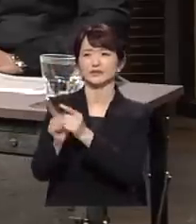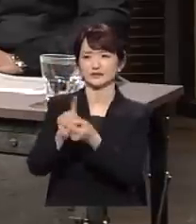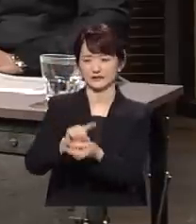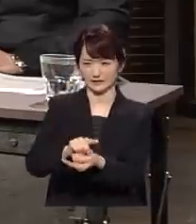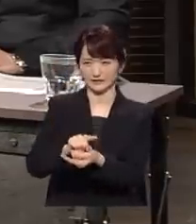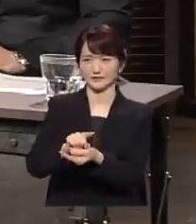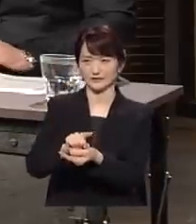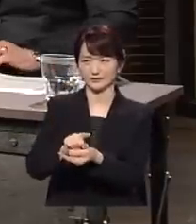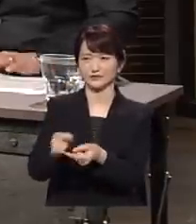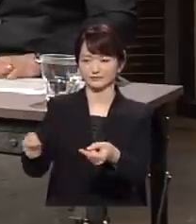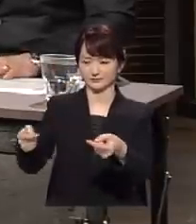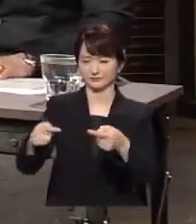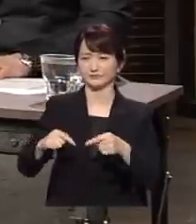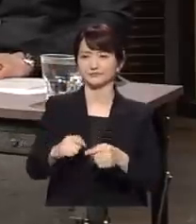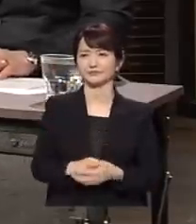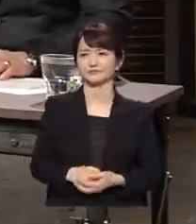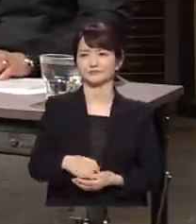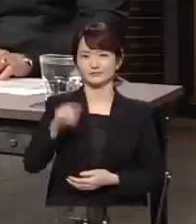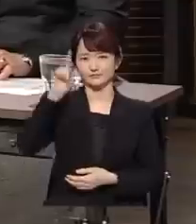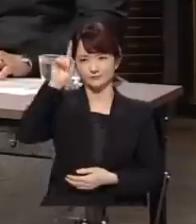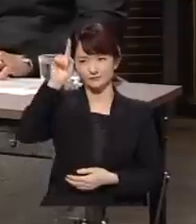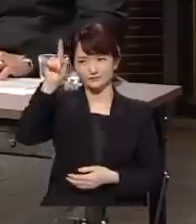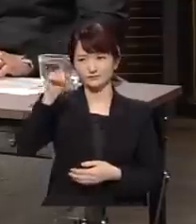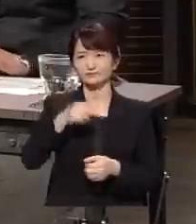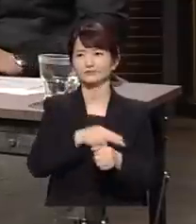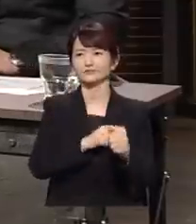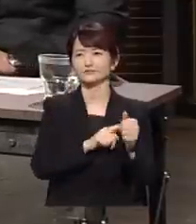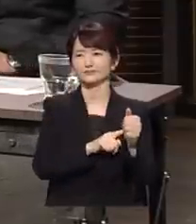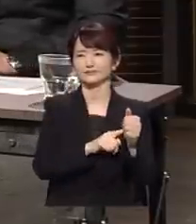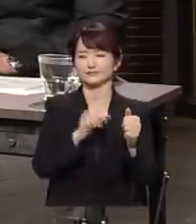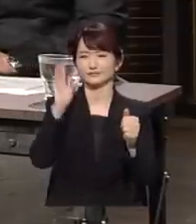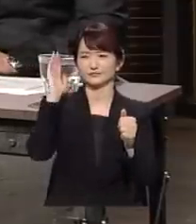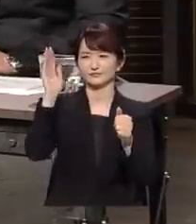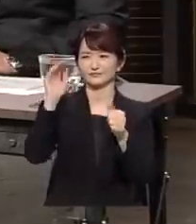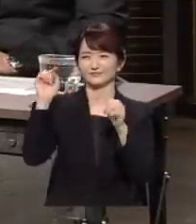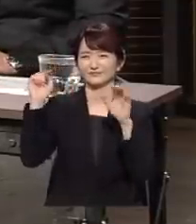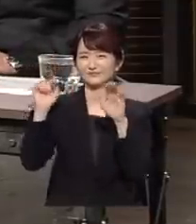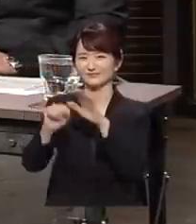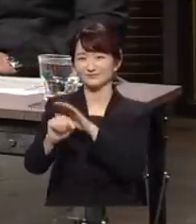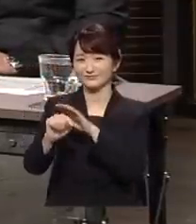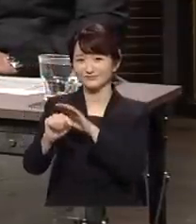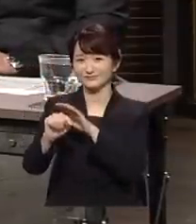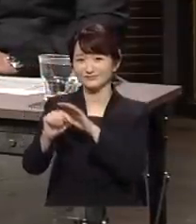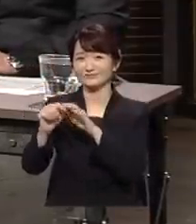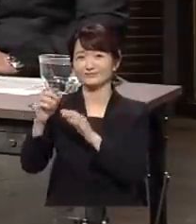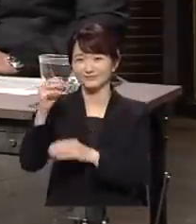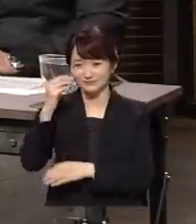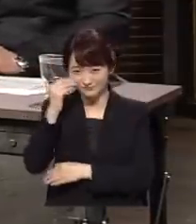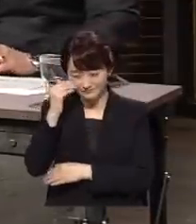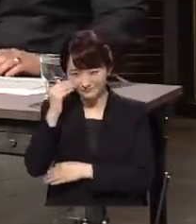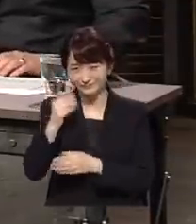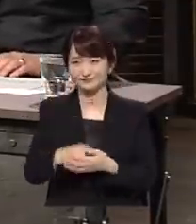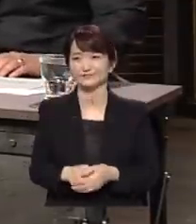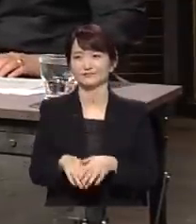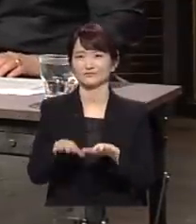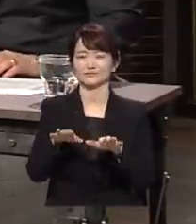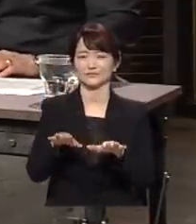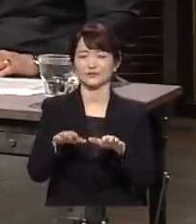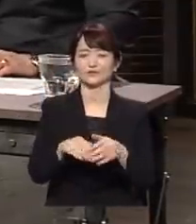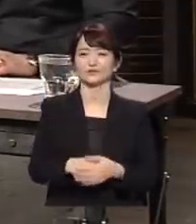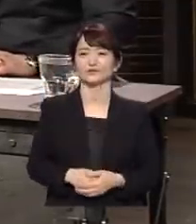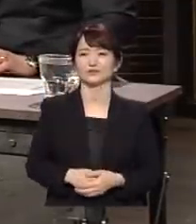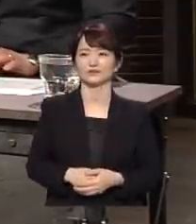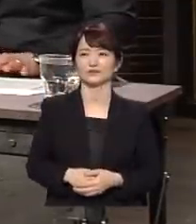아, 그러십니다. 내일 또 우리 또 그 강의를 가신다고요. 예. 예. 그래 가지고 오늘 또 이렇게 목요일 날